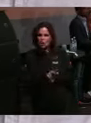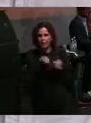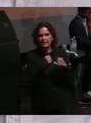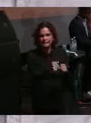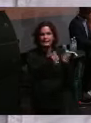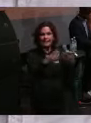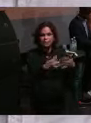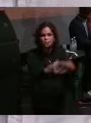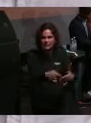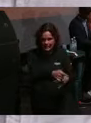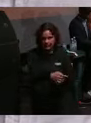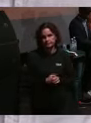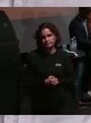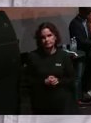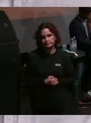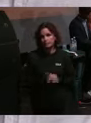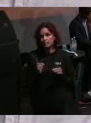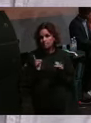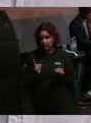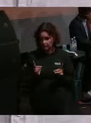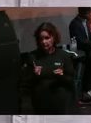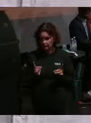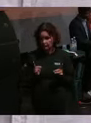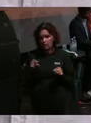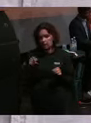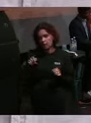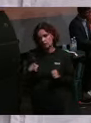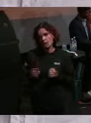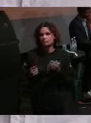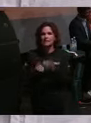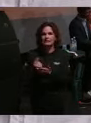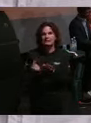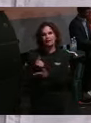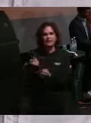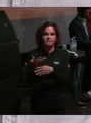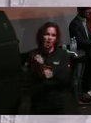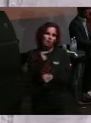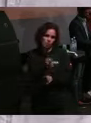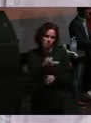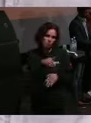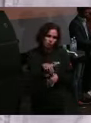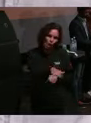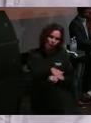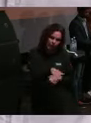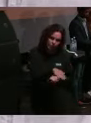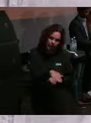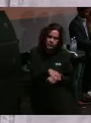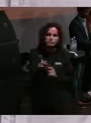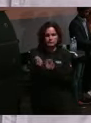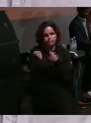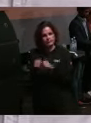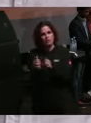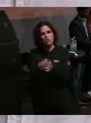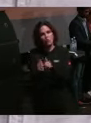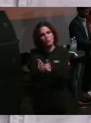industri. Men når initiativet for Morrow kom her på Sørlandet, så ble det jo satt i gang en konkurranse